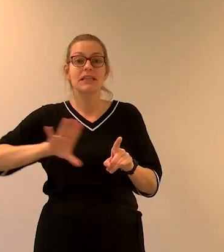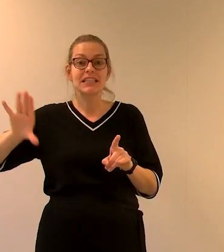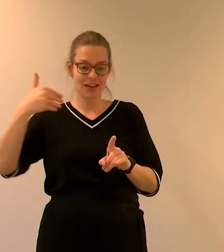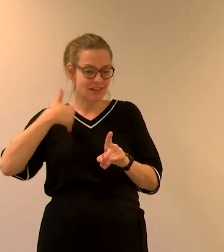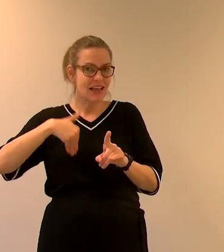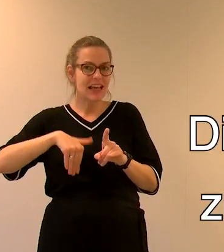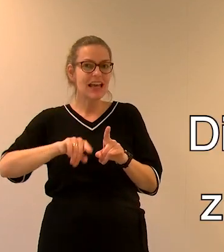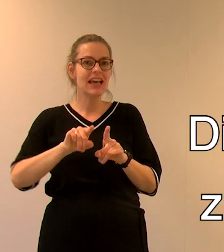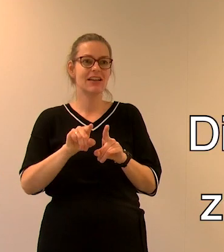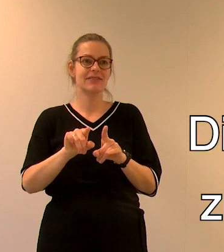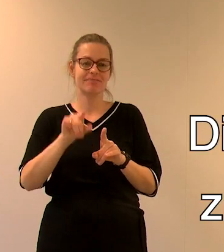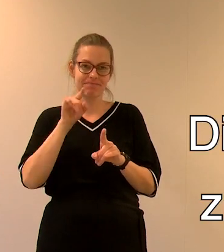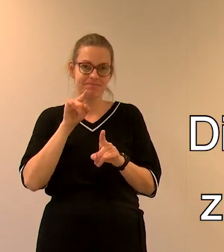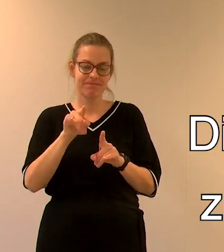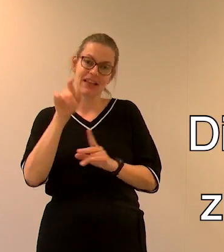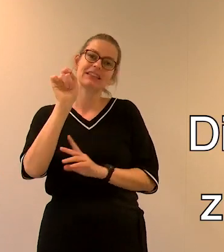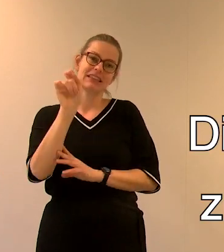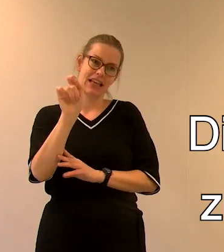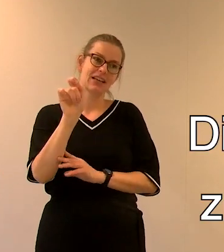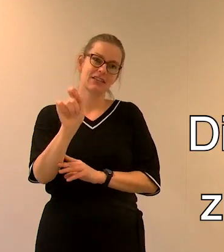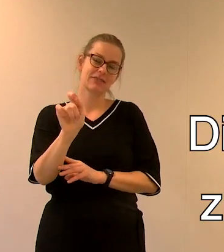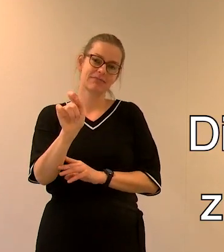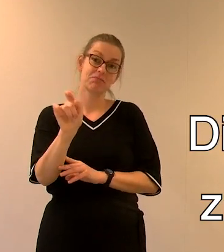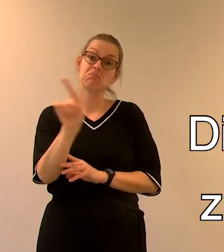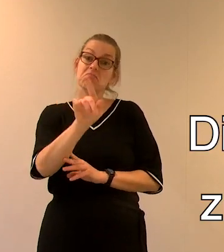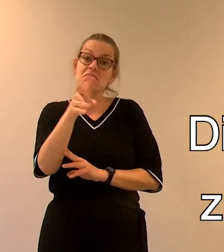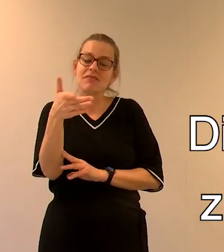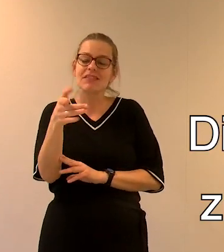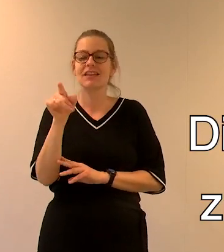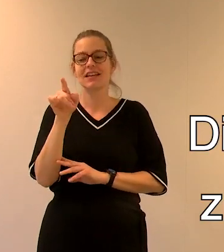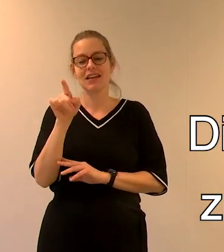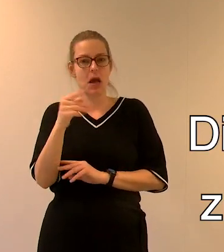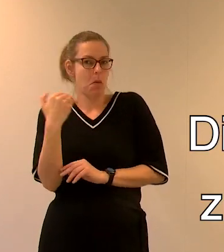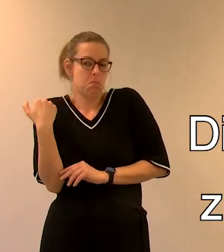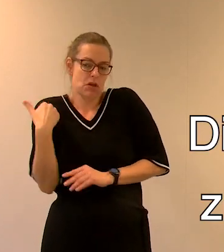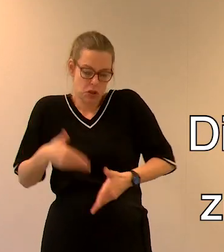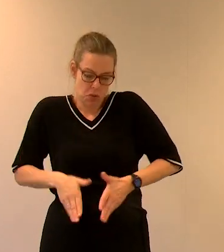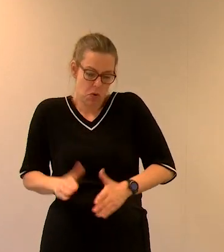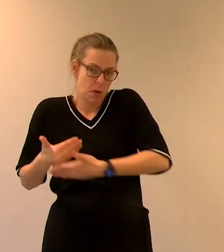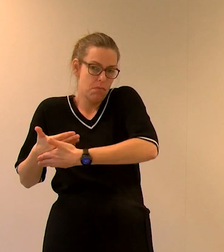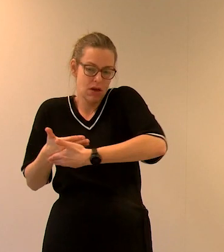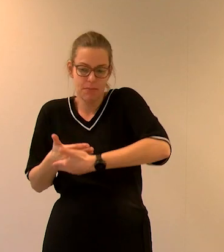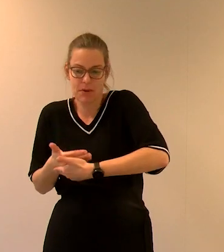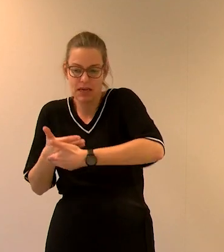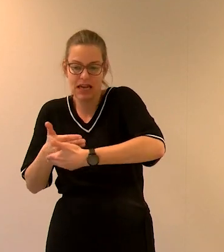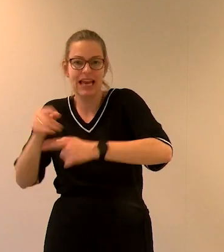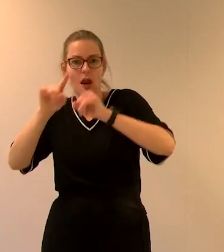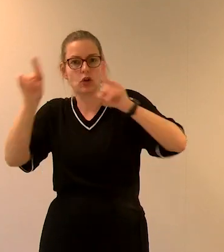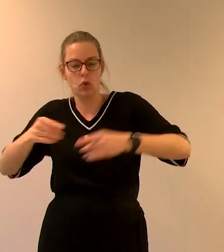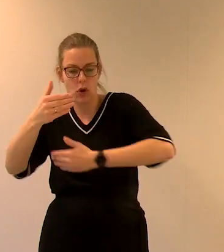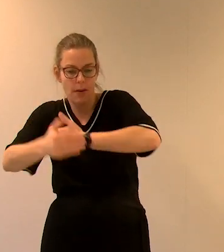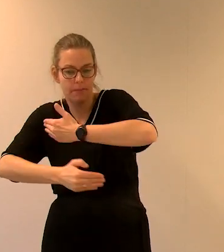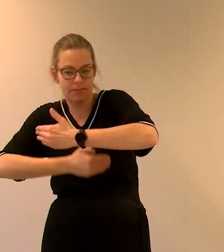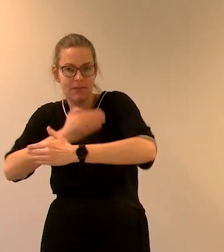Heer. Dit zal voor jullie het teken zijn. Jullie zullen een pasgeboren kind vinden dat in een doek gewikkeld in